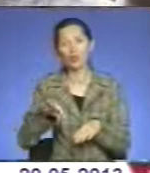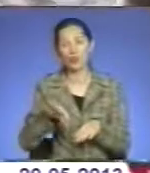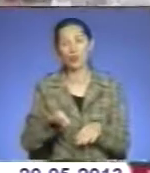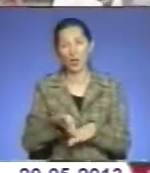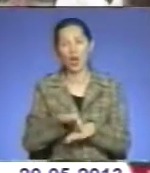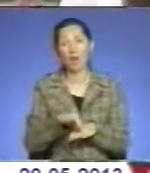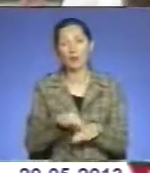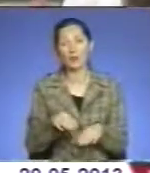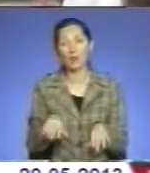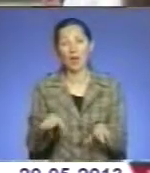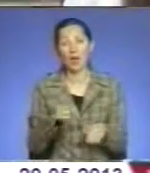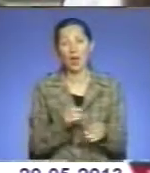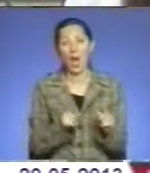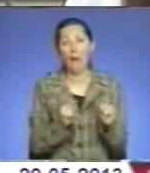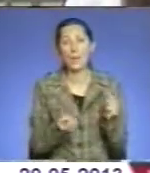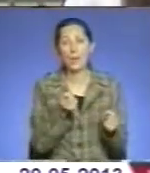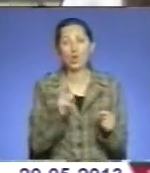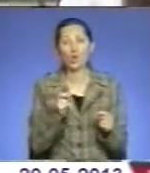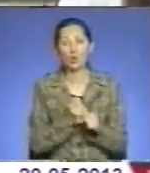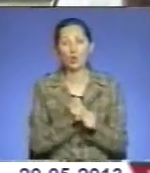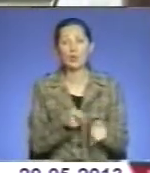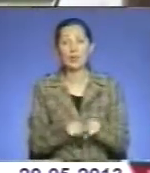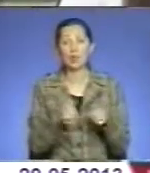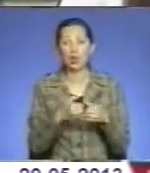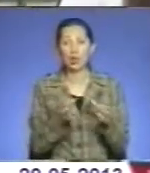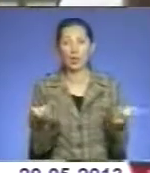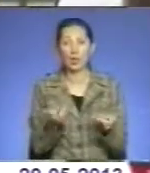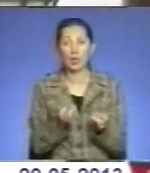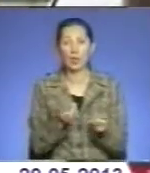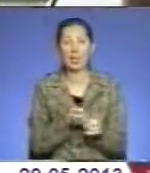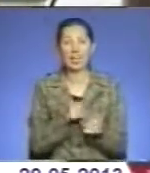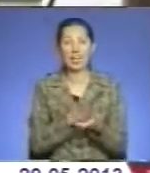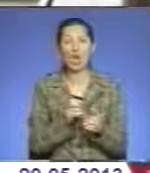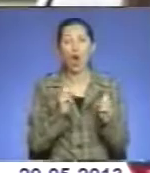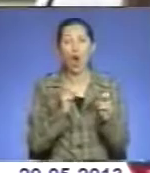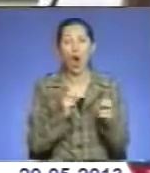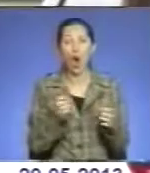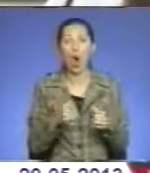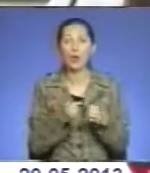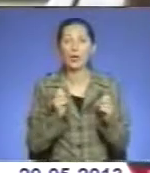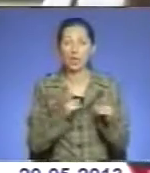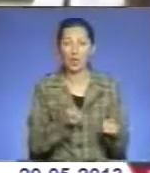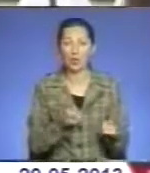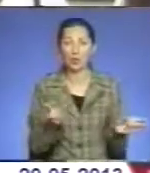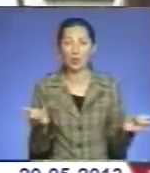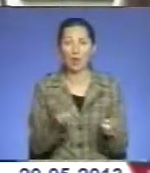цими категоріями, і потрібно виходити до цих груп ризику, щоб принаймні робити